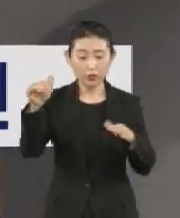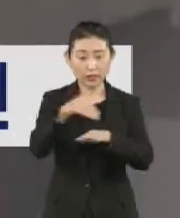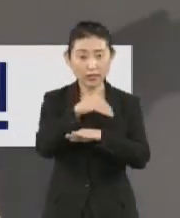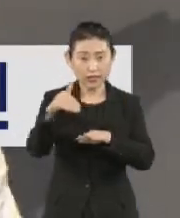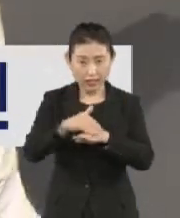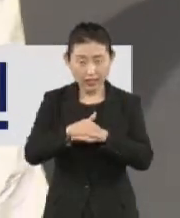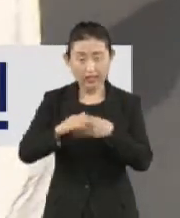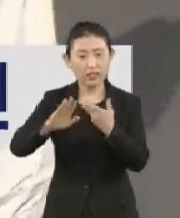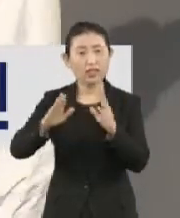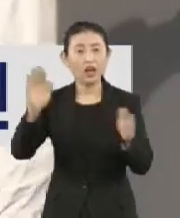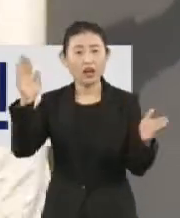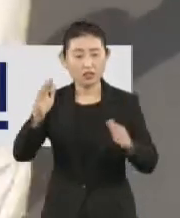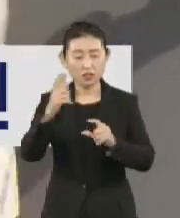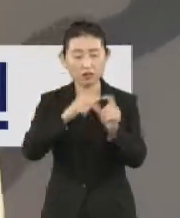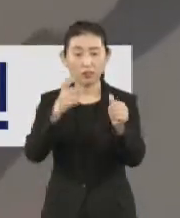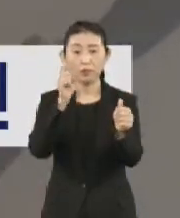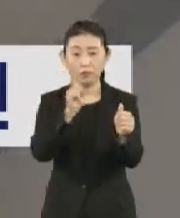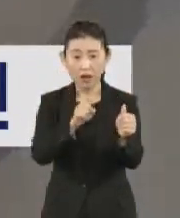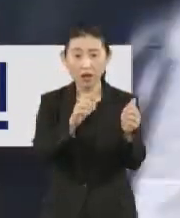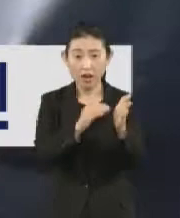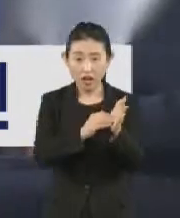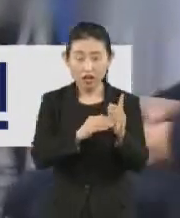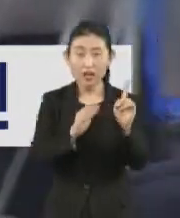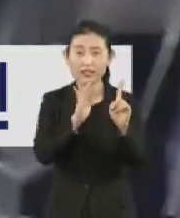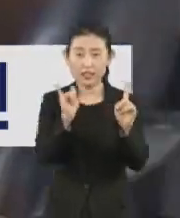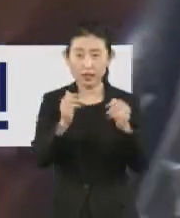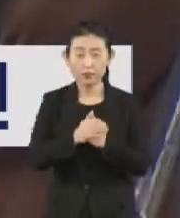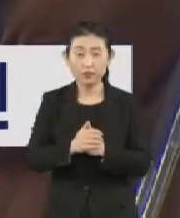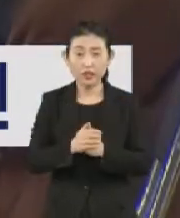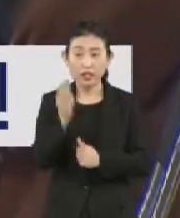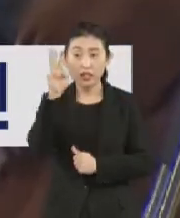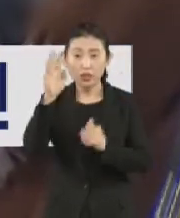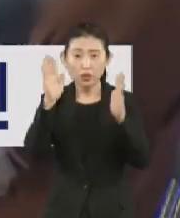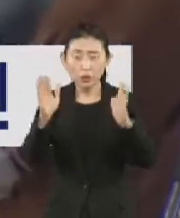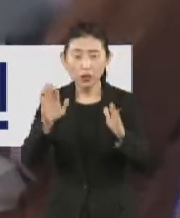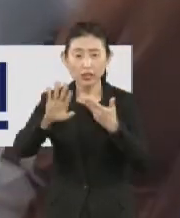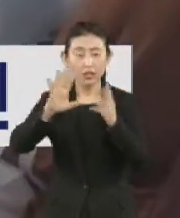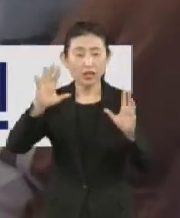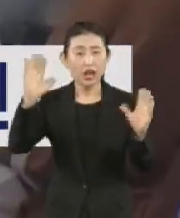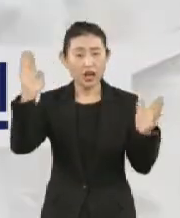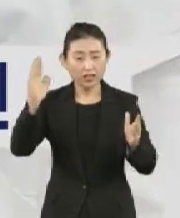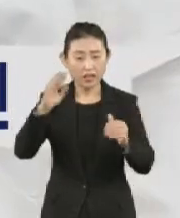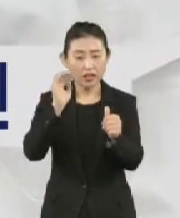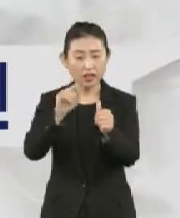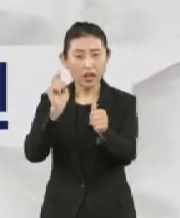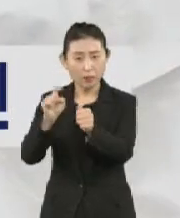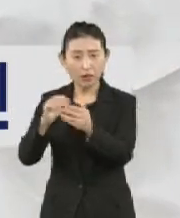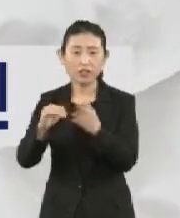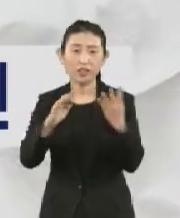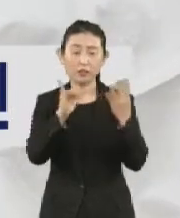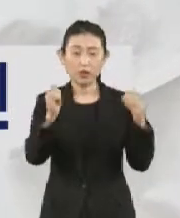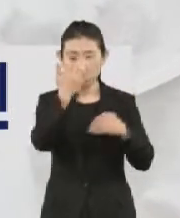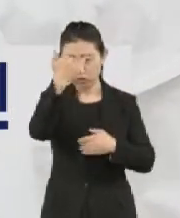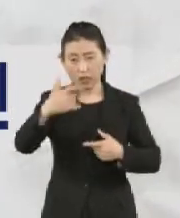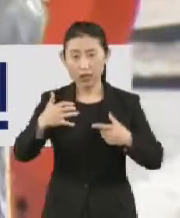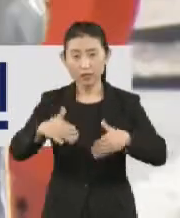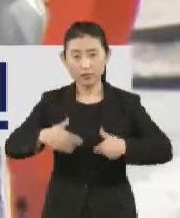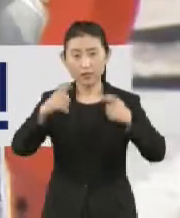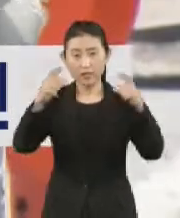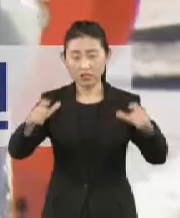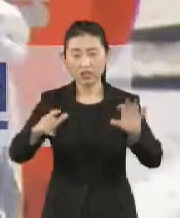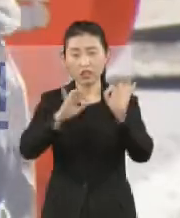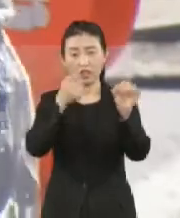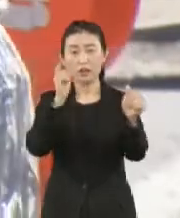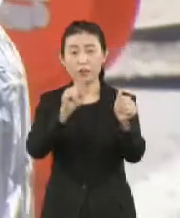유학생 한명이 추가 감염돼 나을 3 같은 대학 유학생 네 명의 학생 되는 등 충남에서 모두 10명이 확진